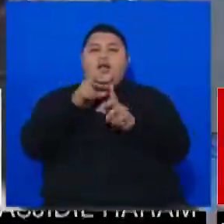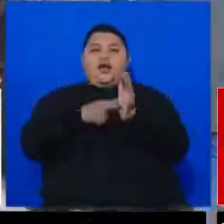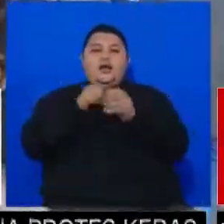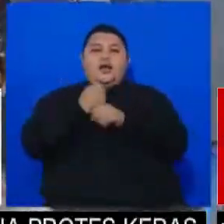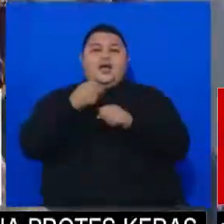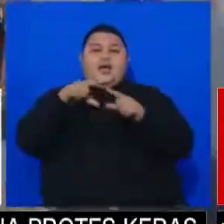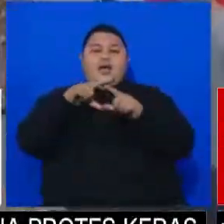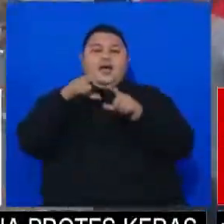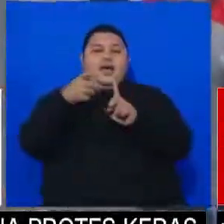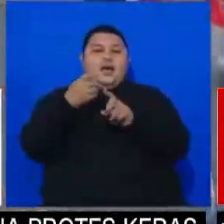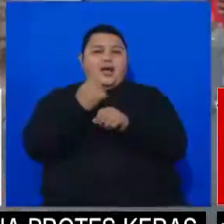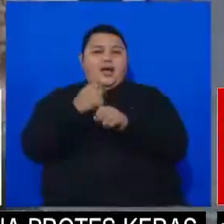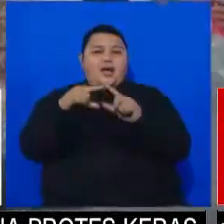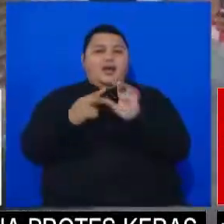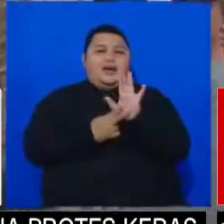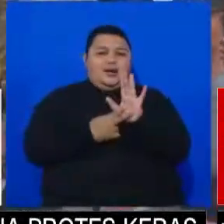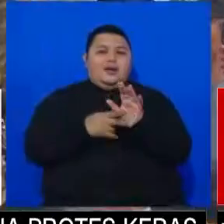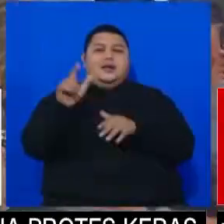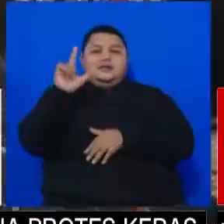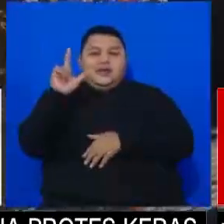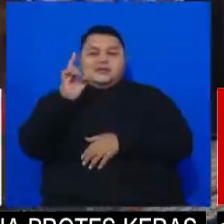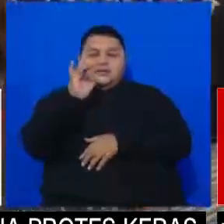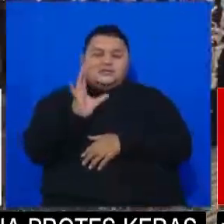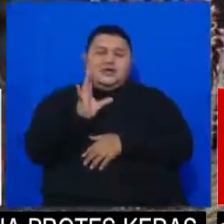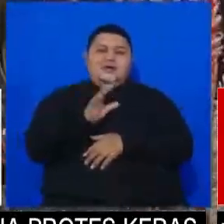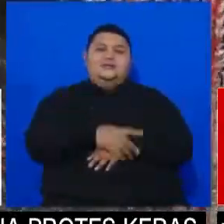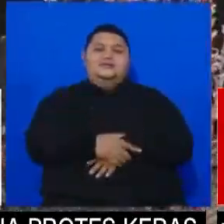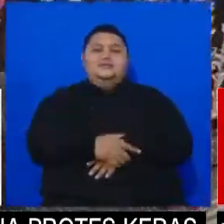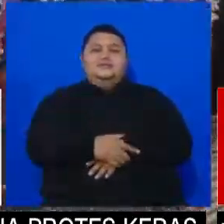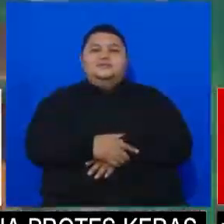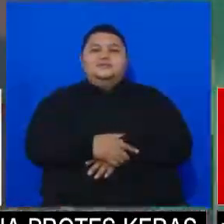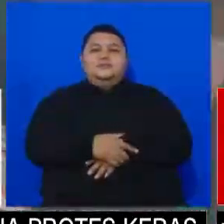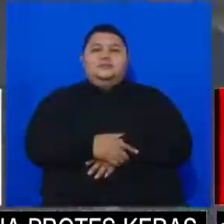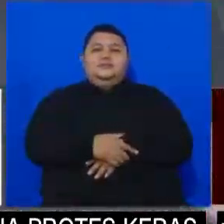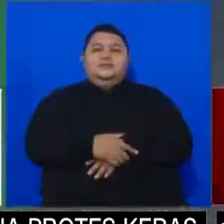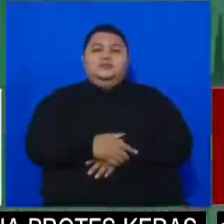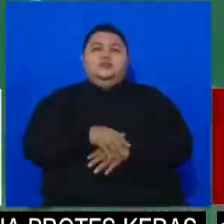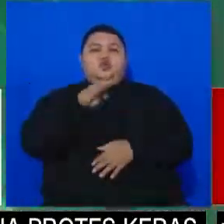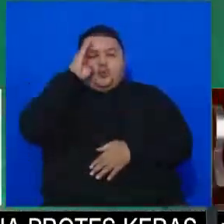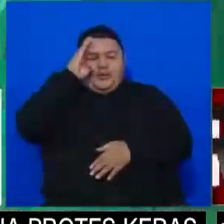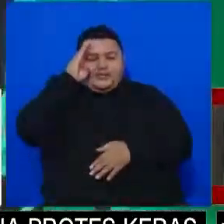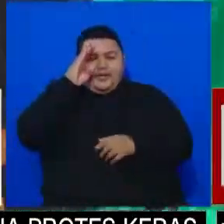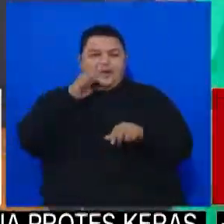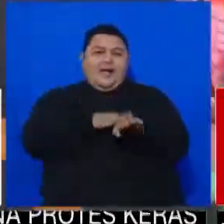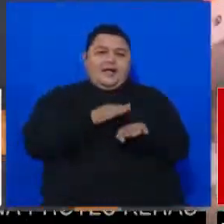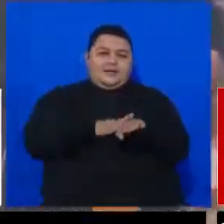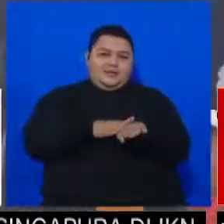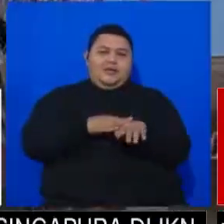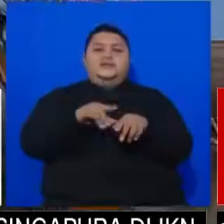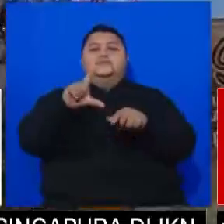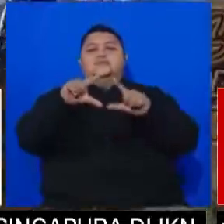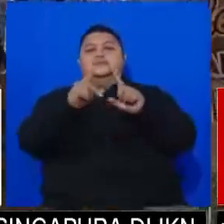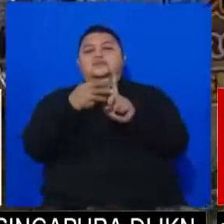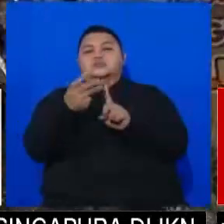Sumbreng atau Pantai Blado pada Selasa siang. Upacara adat diawali dengan kirab tumpeng agung yang diiringi oleh